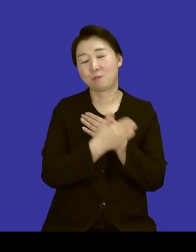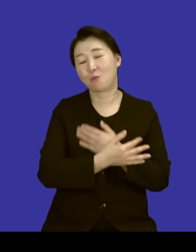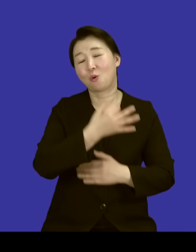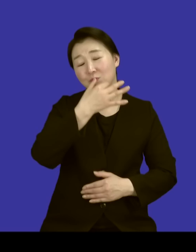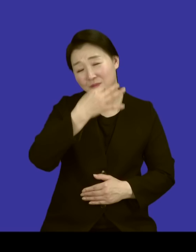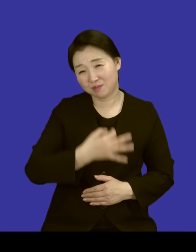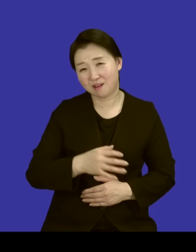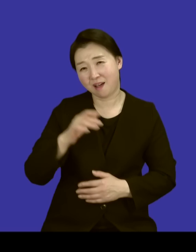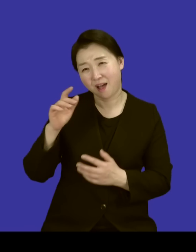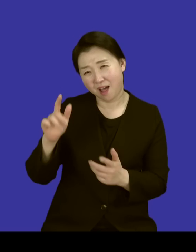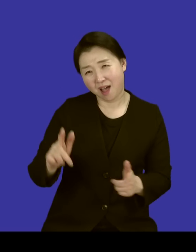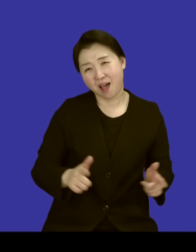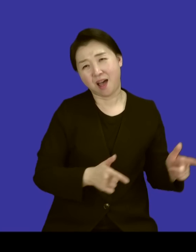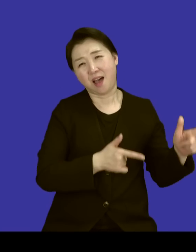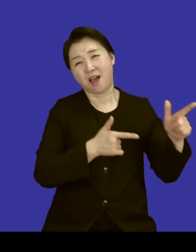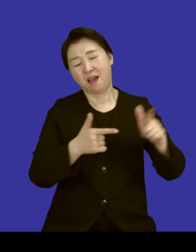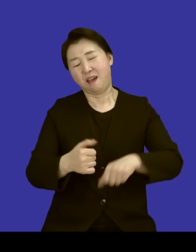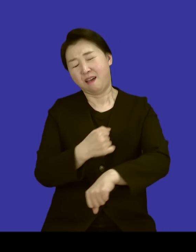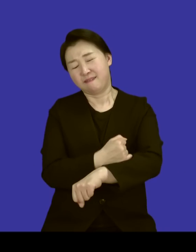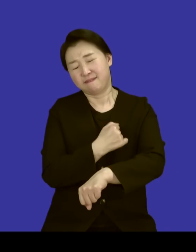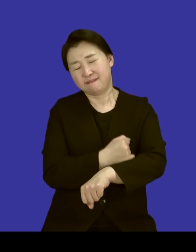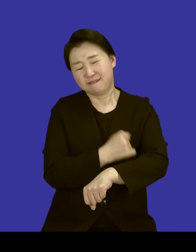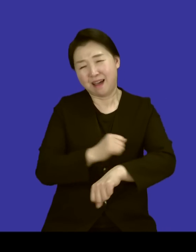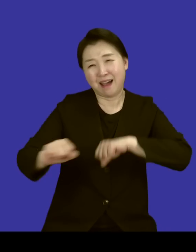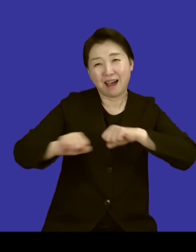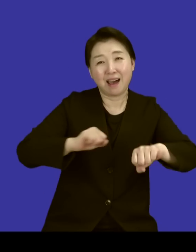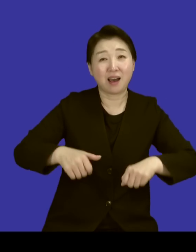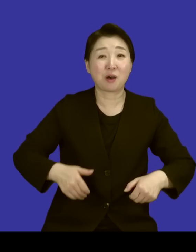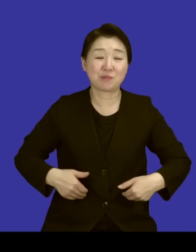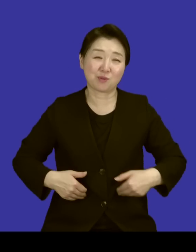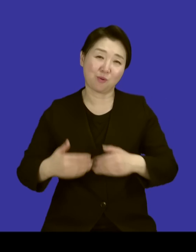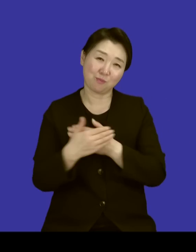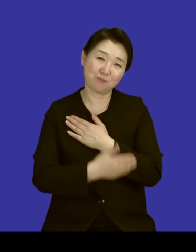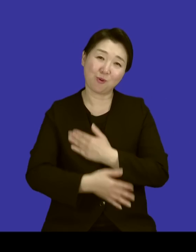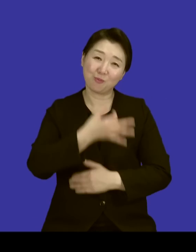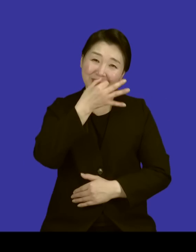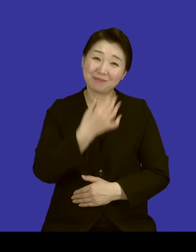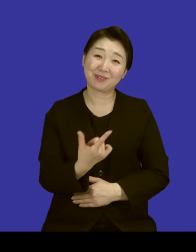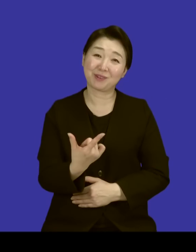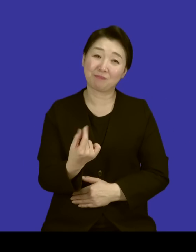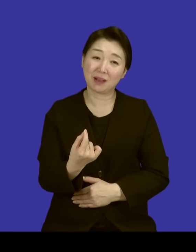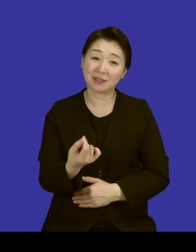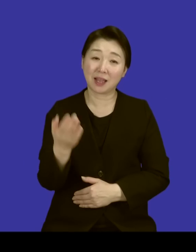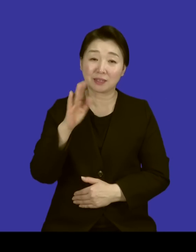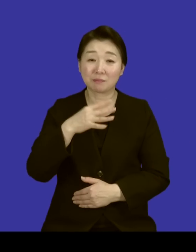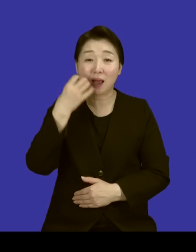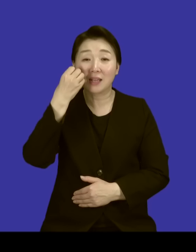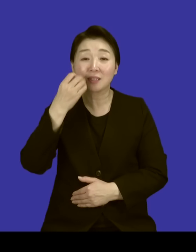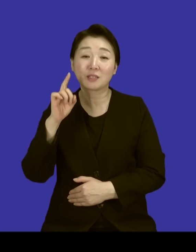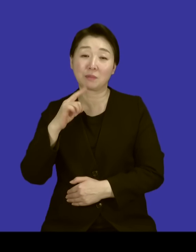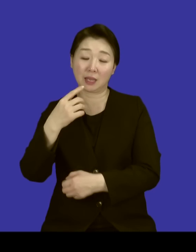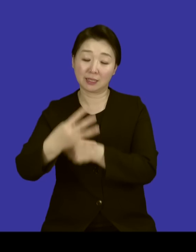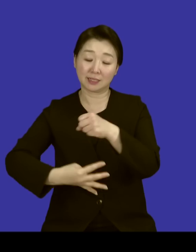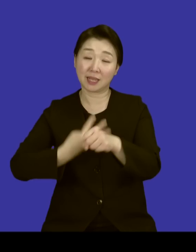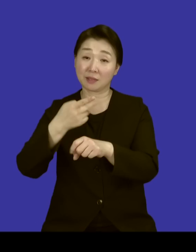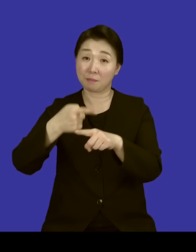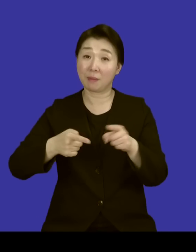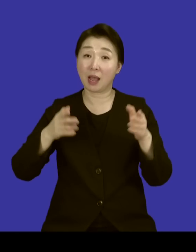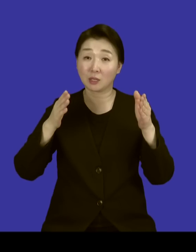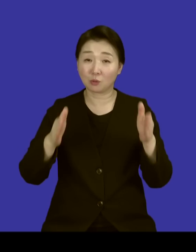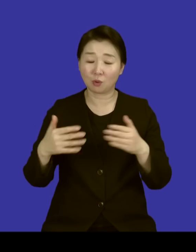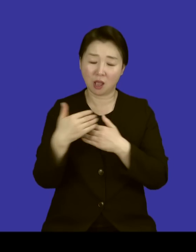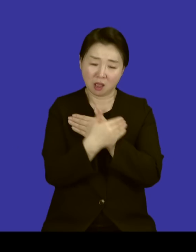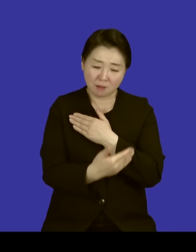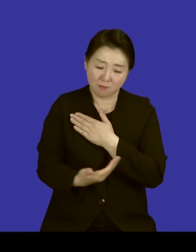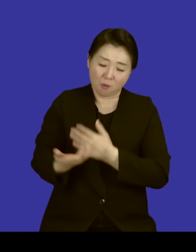하루 종일 노동을 해야 되니까 예, 예. 몸이 힘든데 근데 신기한 거는 제가 지난 4년 반 동안 몸이